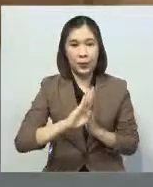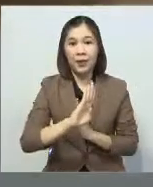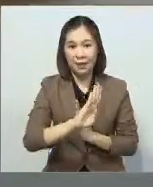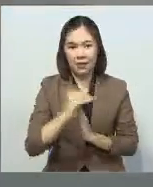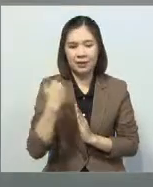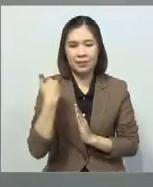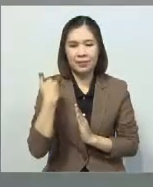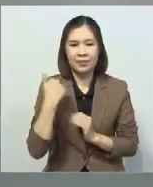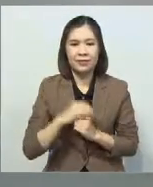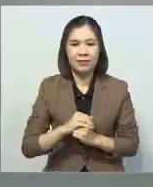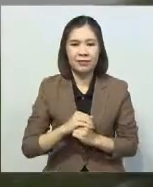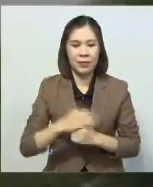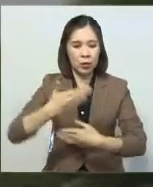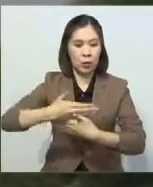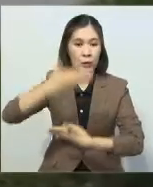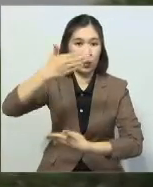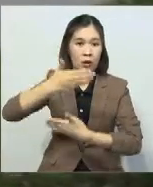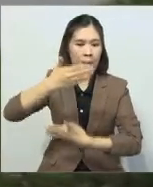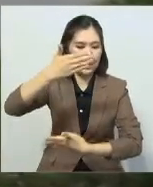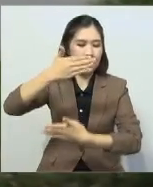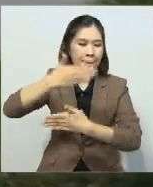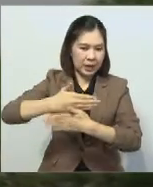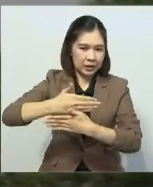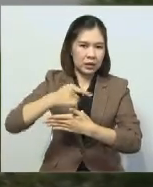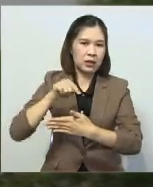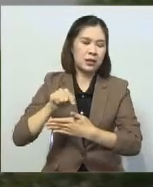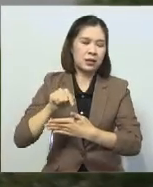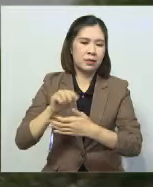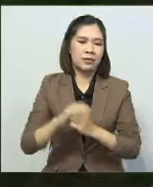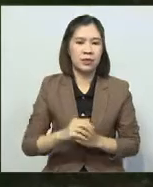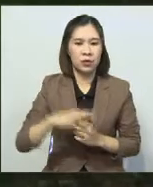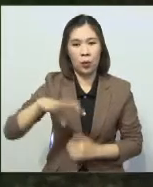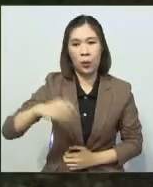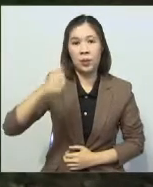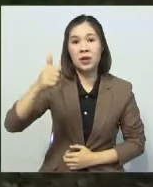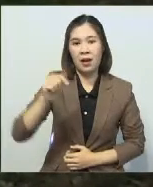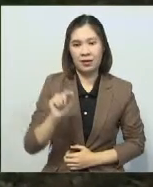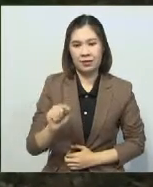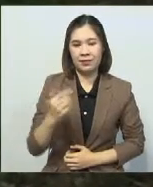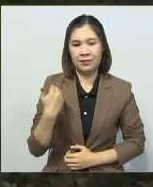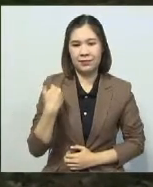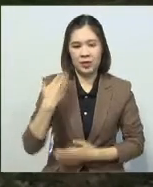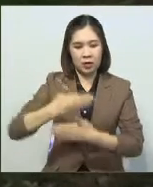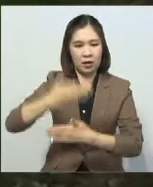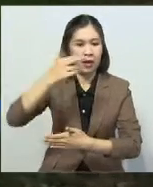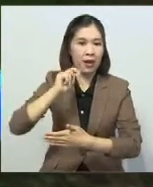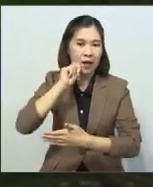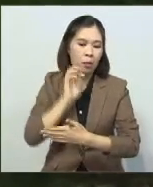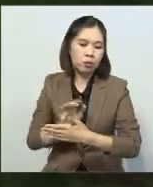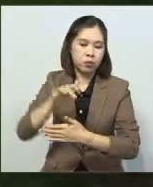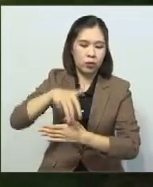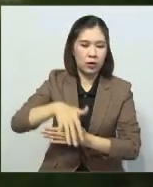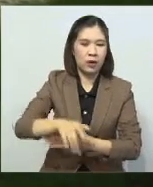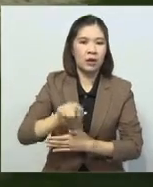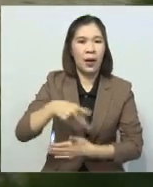างชลประทานบึงการก็สั่งปิดประตูระบายน้ำห้วยบางบ่าตำบลชัยพรอำเภอเมืองบึงการและประตูระบายน้ำห้วยคาดที่อำเ